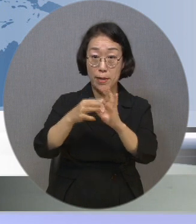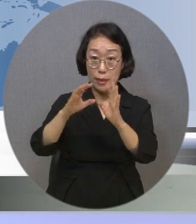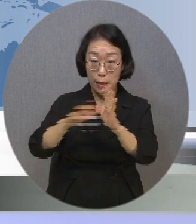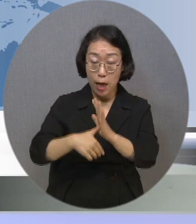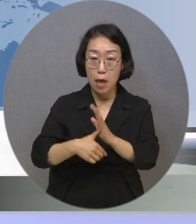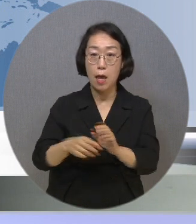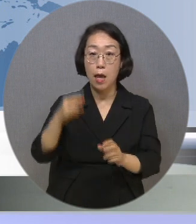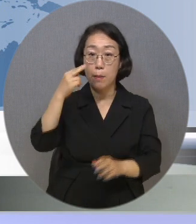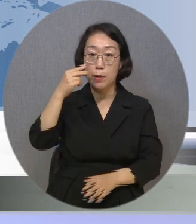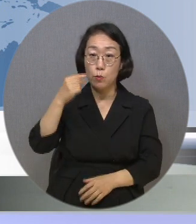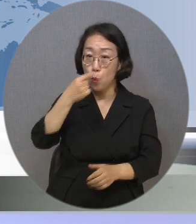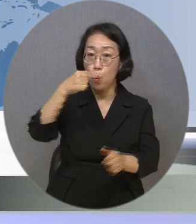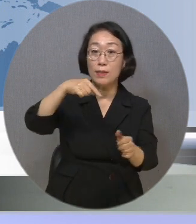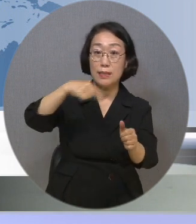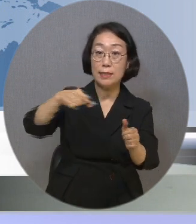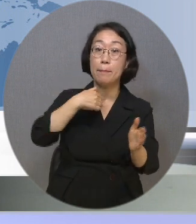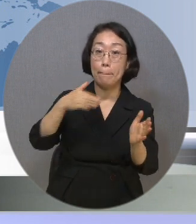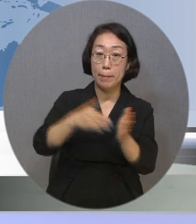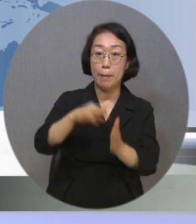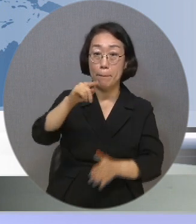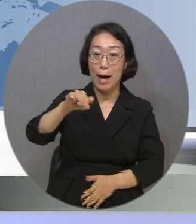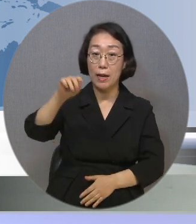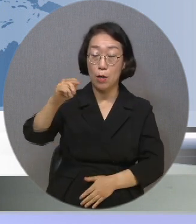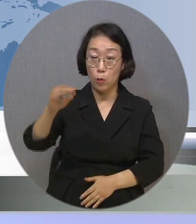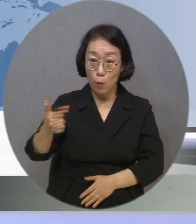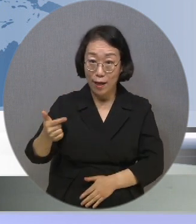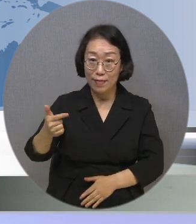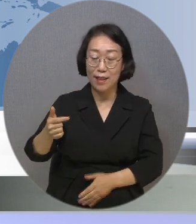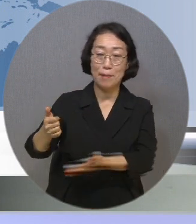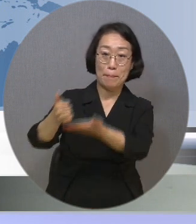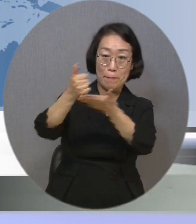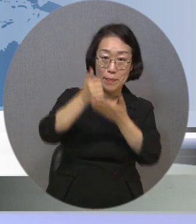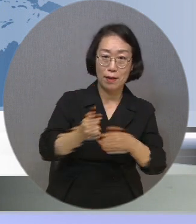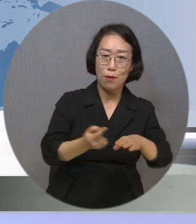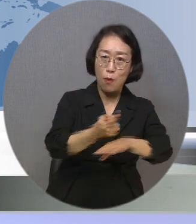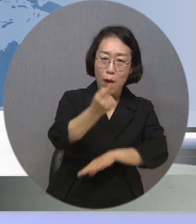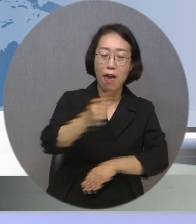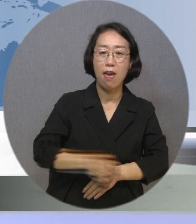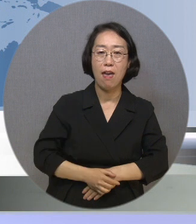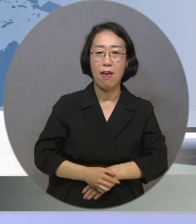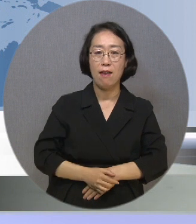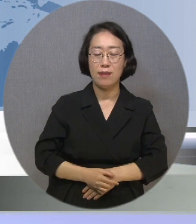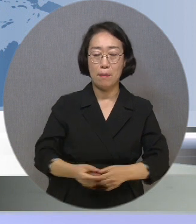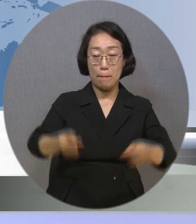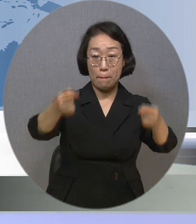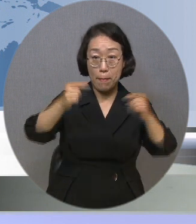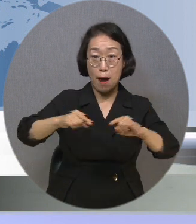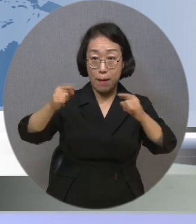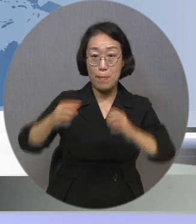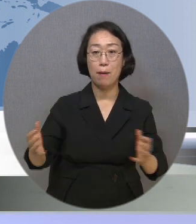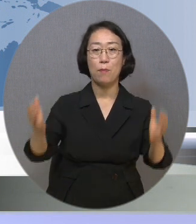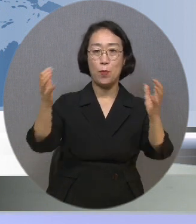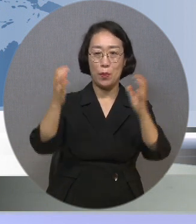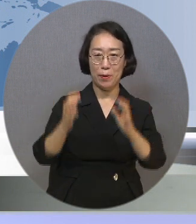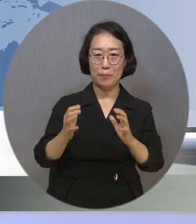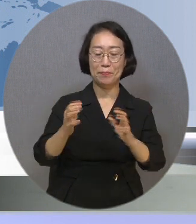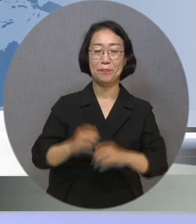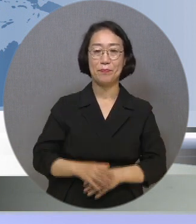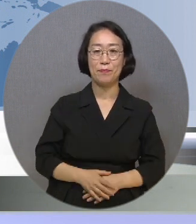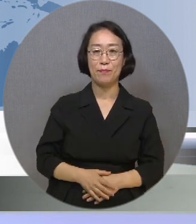태권도팀 수석코치를 맡았던 박연환 대사범을 비롯해 여러 임원진과 선수단이 참석했는데요. 박성현 기자입니다.